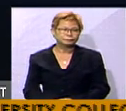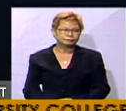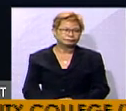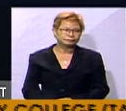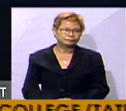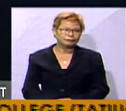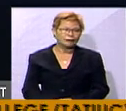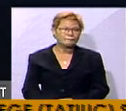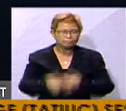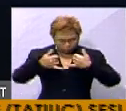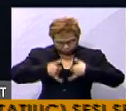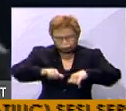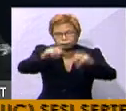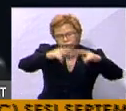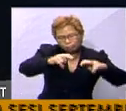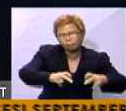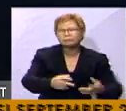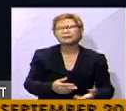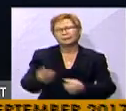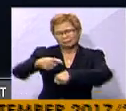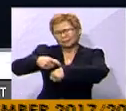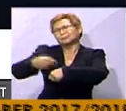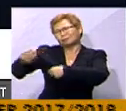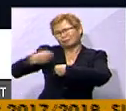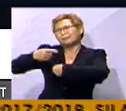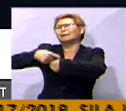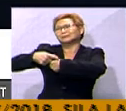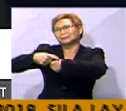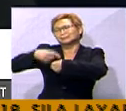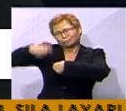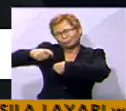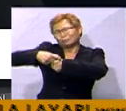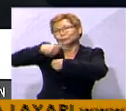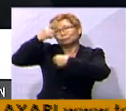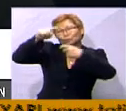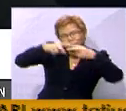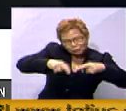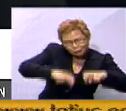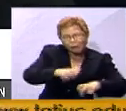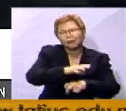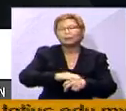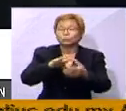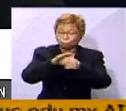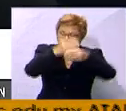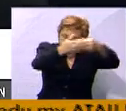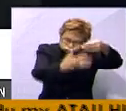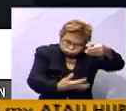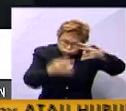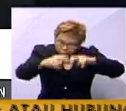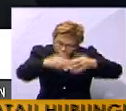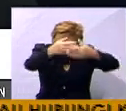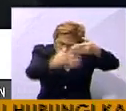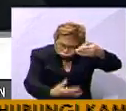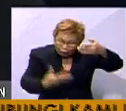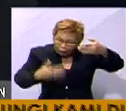Masih lagi dalam siasatan, biar beri masa lah kepada kami untuk menjalankan siasatan, untuk melengkapkan siasatan.